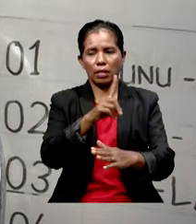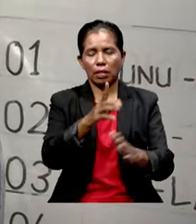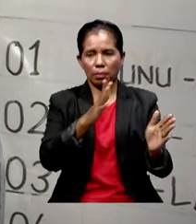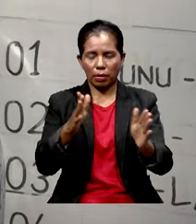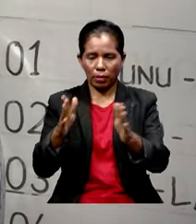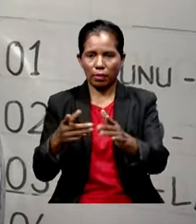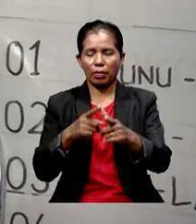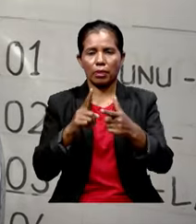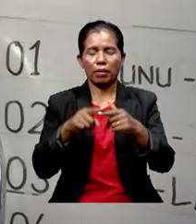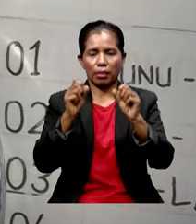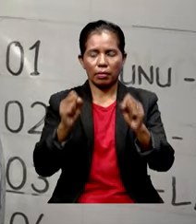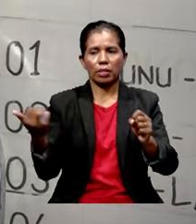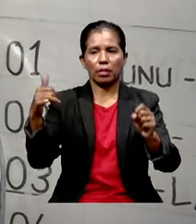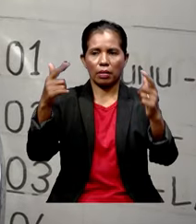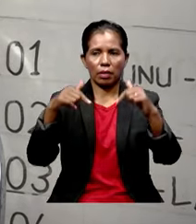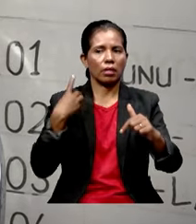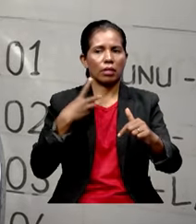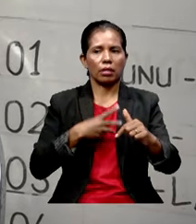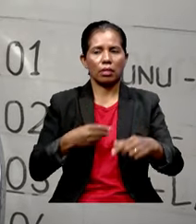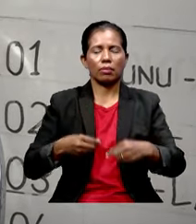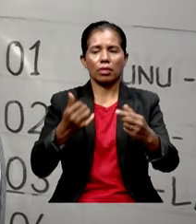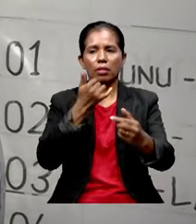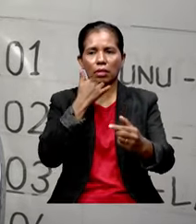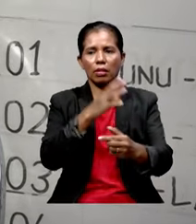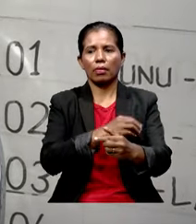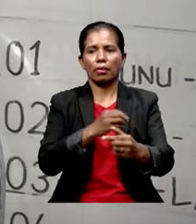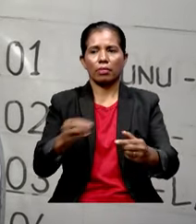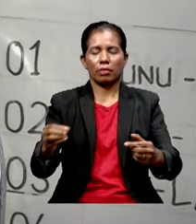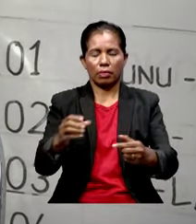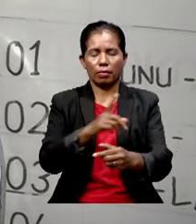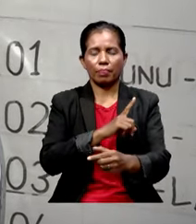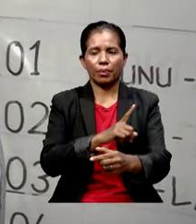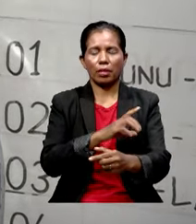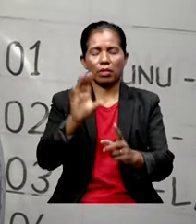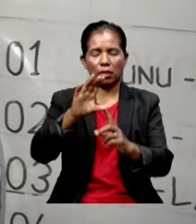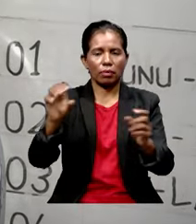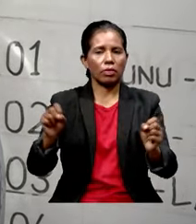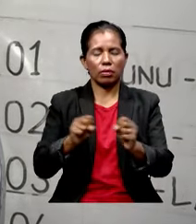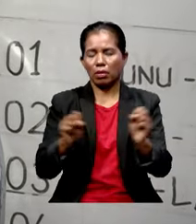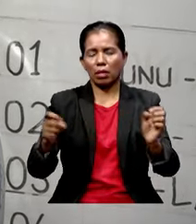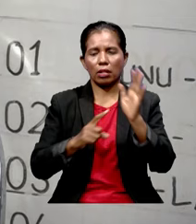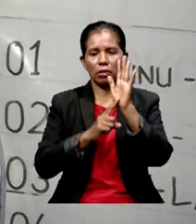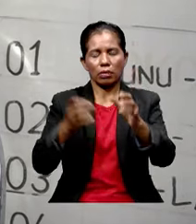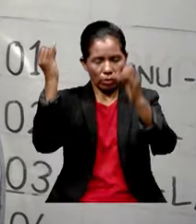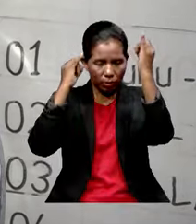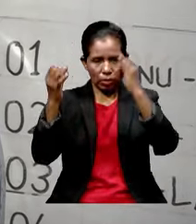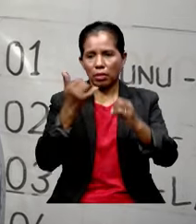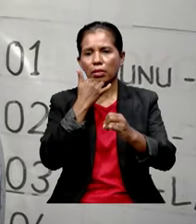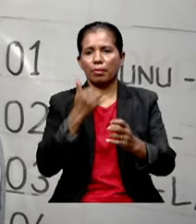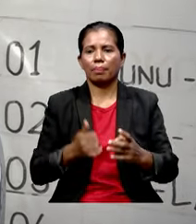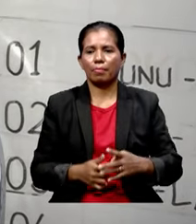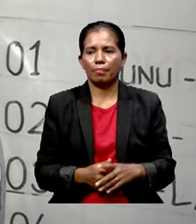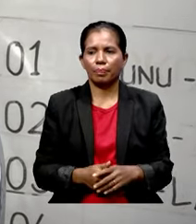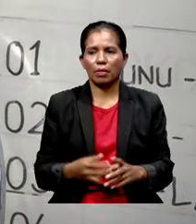parparang para bihir ser tomai ita labela fo salaba malo liurai la fo informasang o se falde la fo informasang maya. Ne sala.